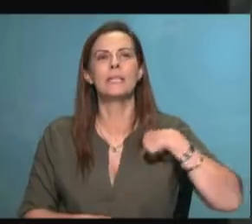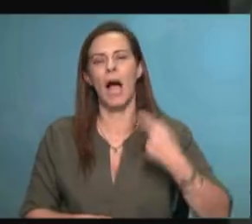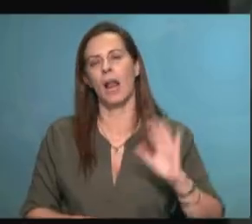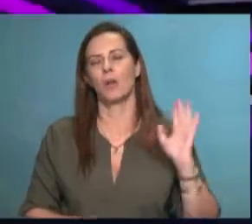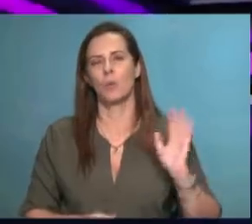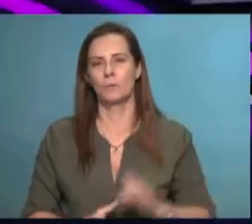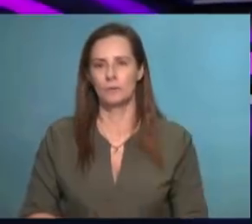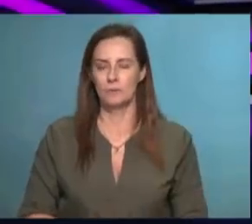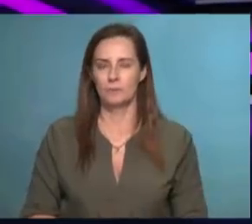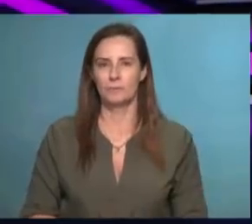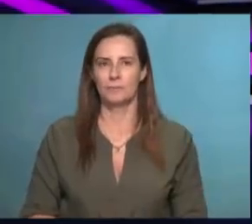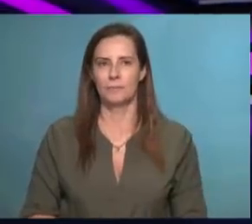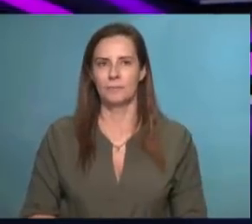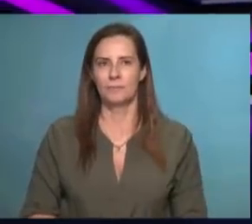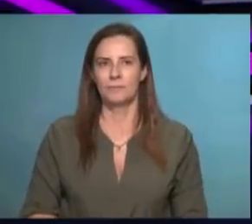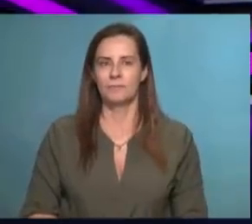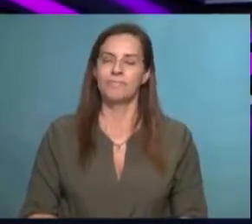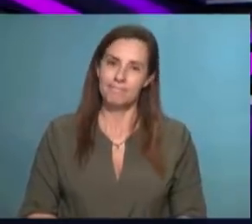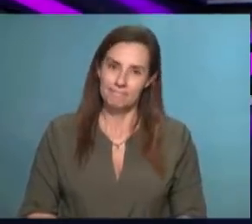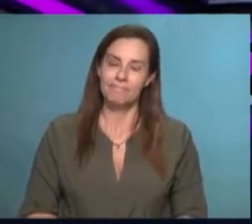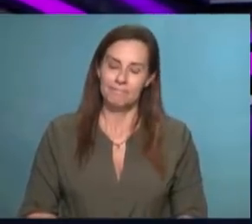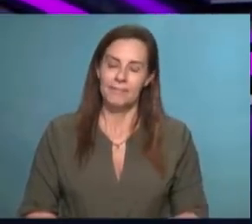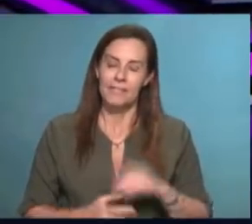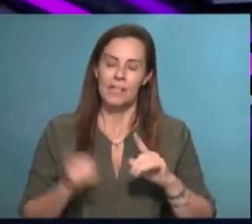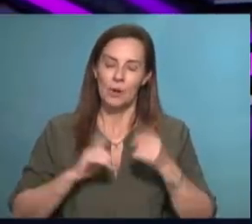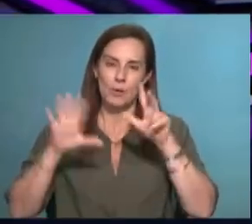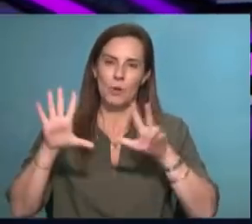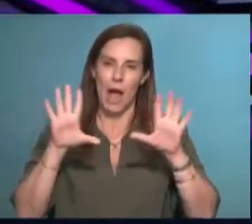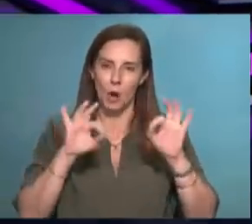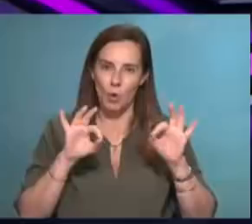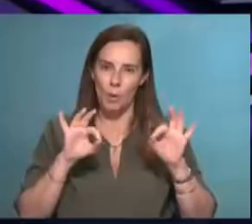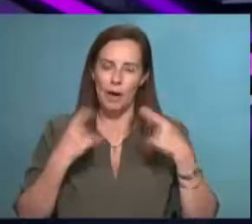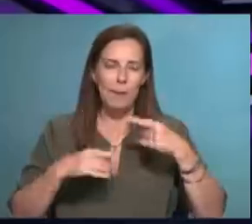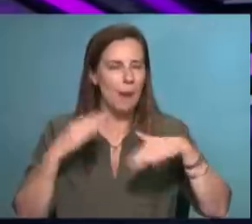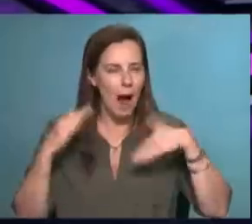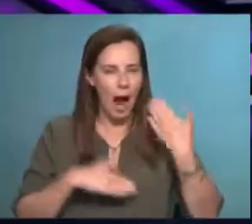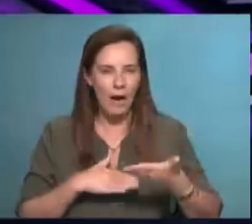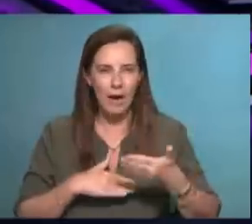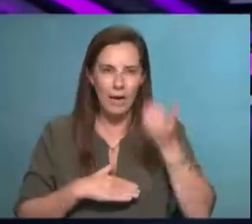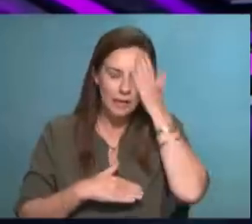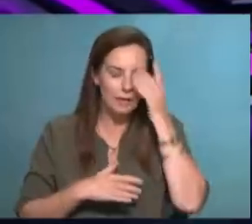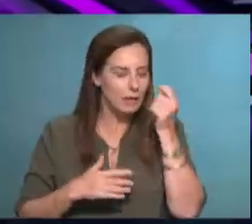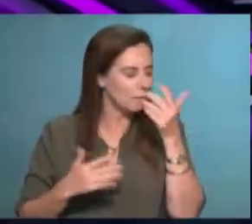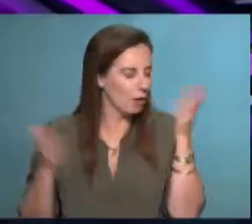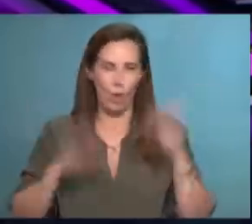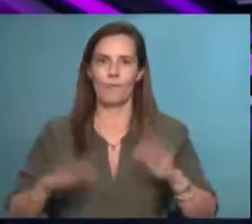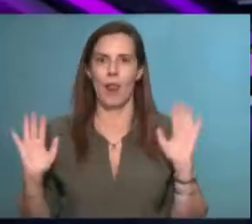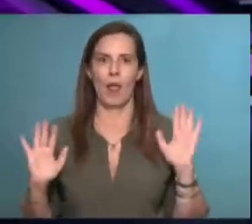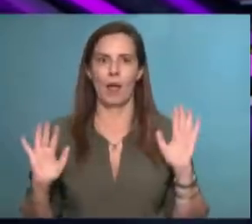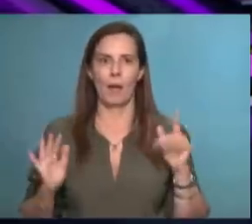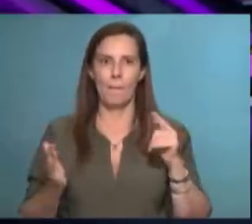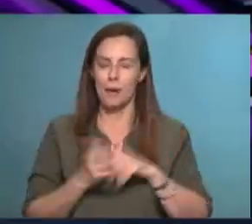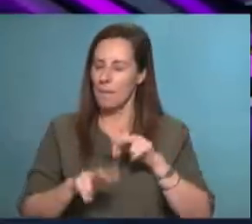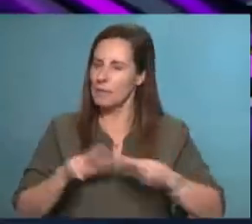לנו. כן, כן. זה קורה ב-8 באוקטובר, כמה ימים אחר כך דיין כמעט מתפוטט באולפן, לאור המצב